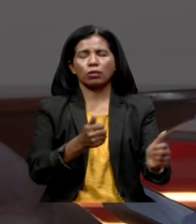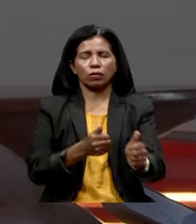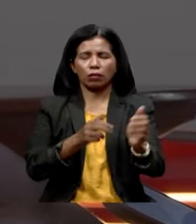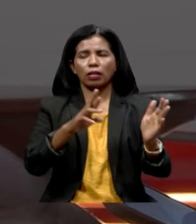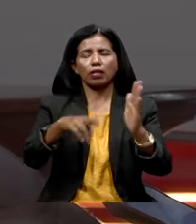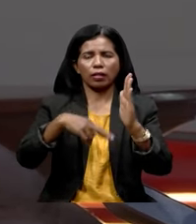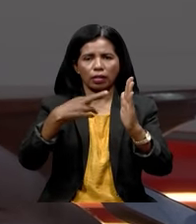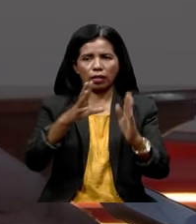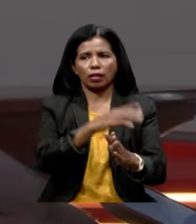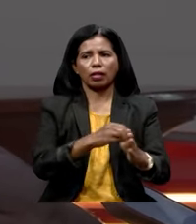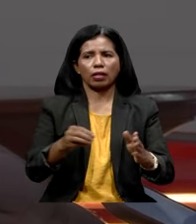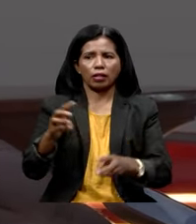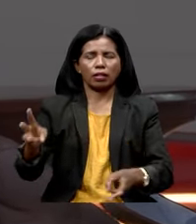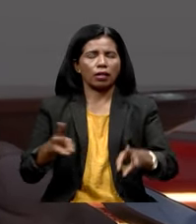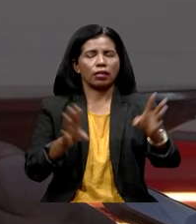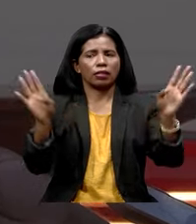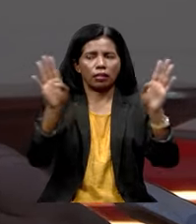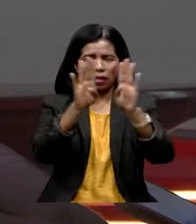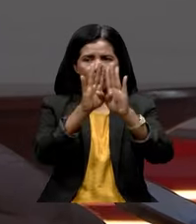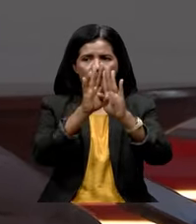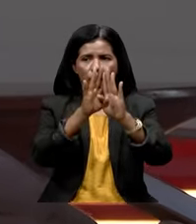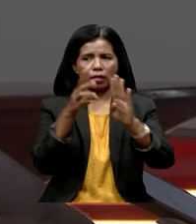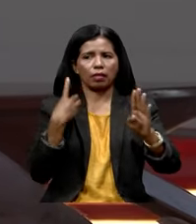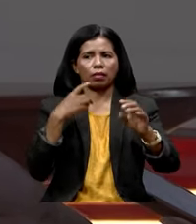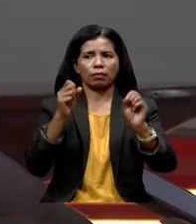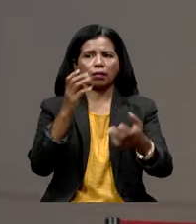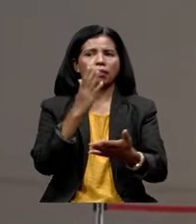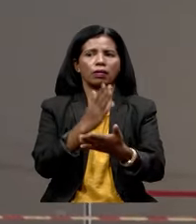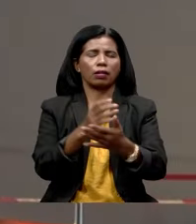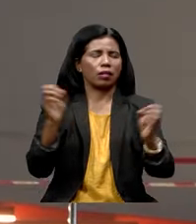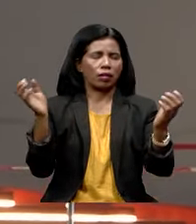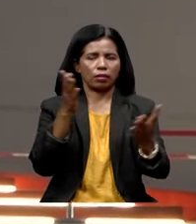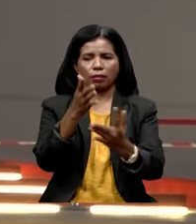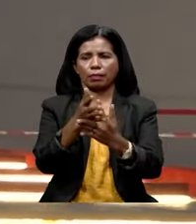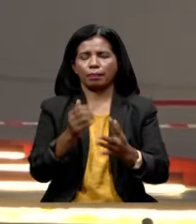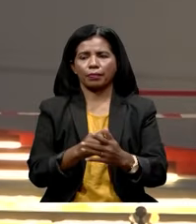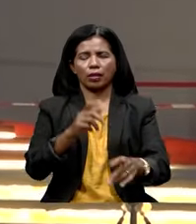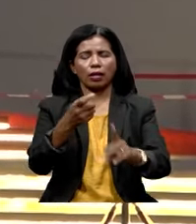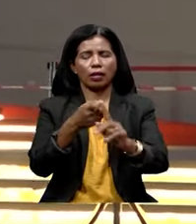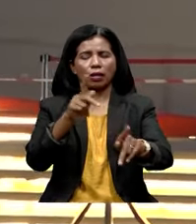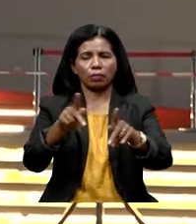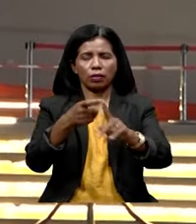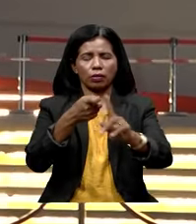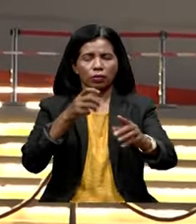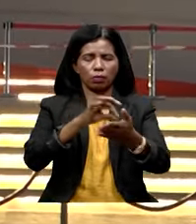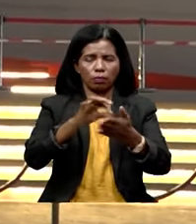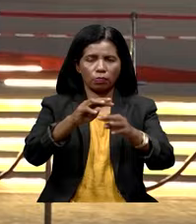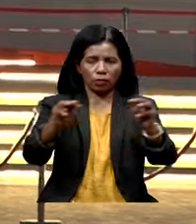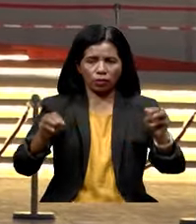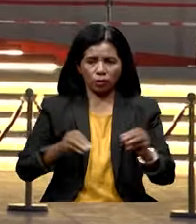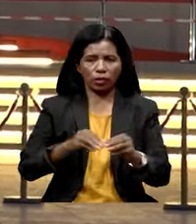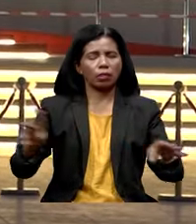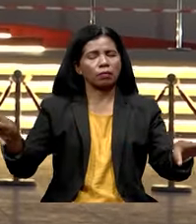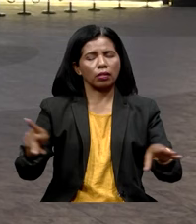Vatican Union dalan takaona entau ita mos paraona ila tama. Peregrinu husi municipio nebe registrado atu